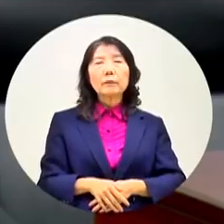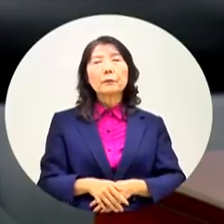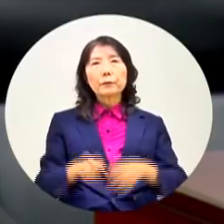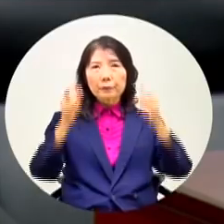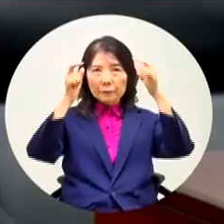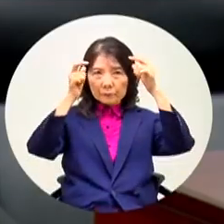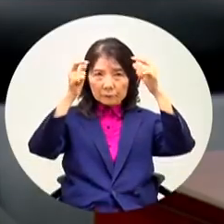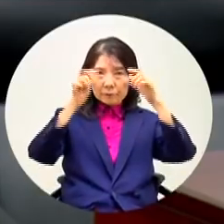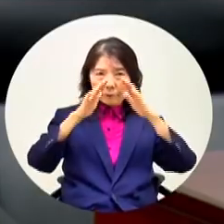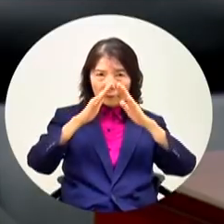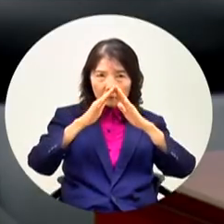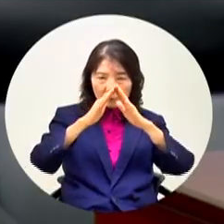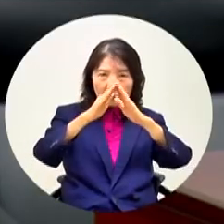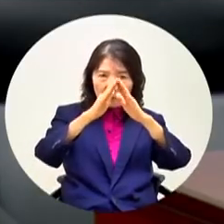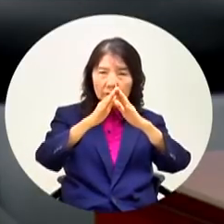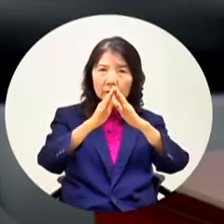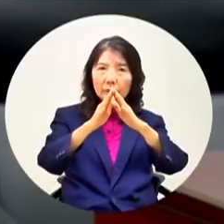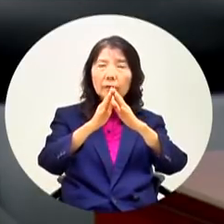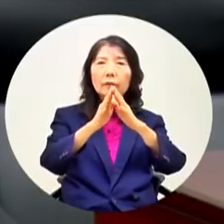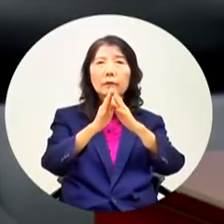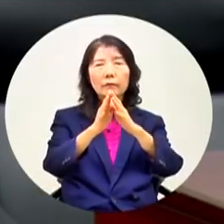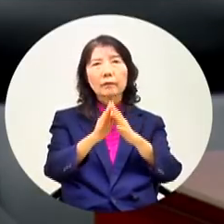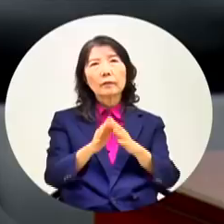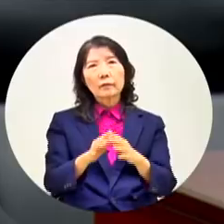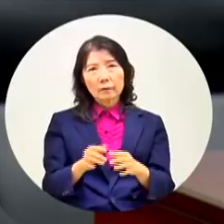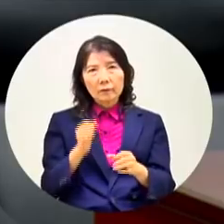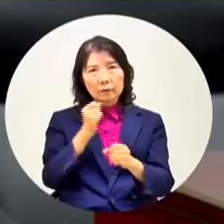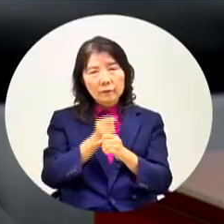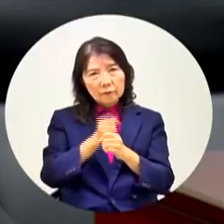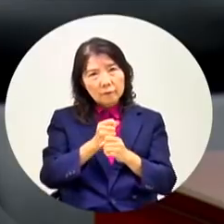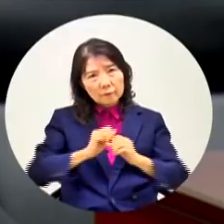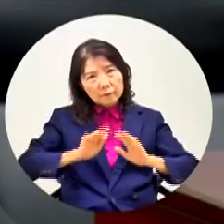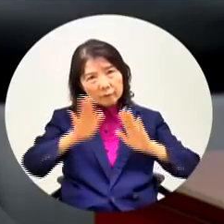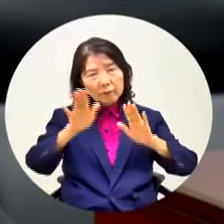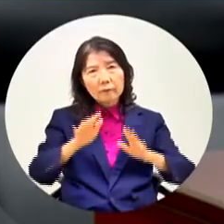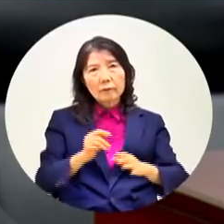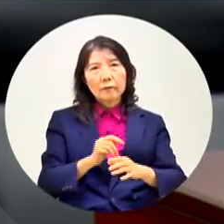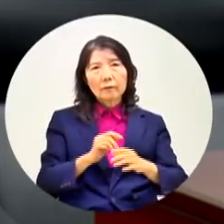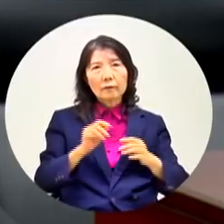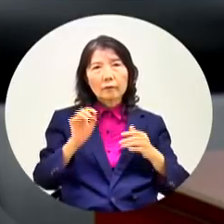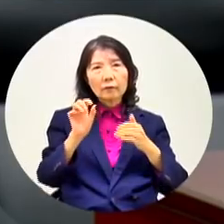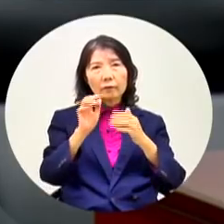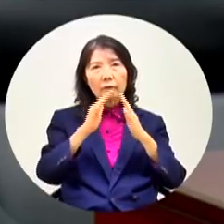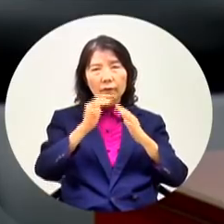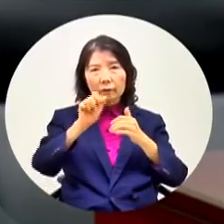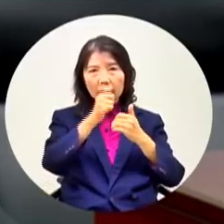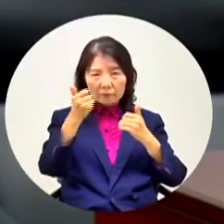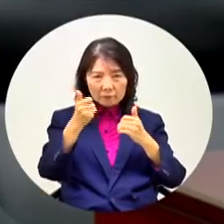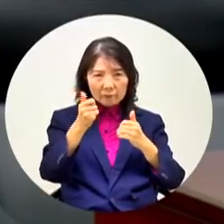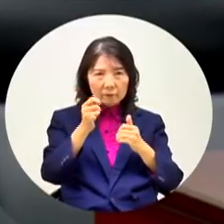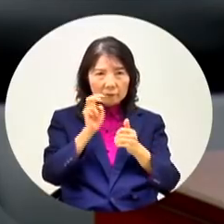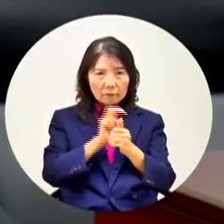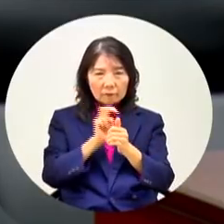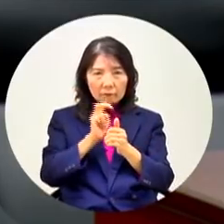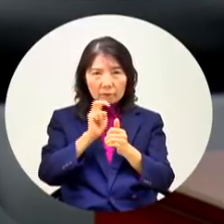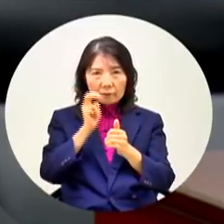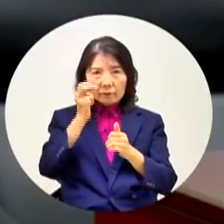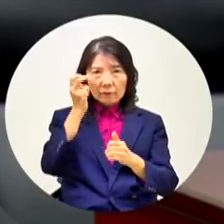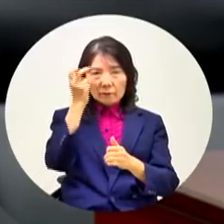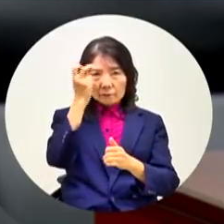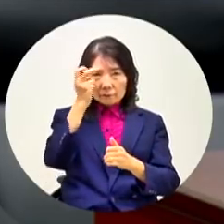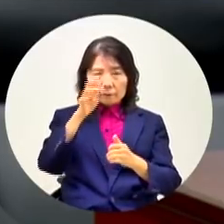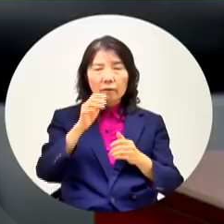包括咱的市、咱的议长，要哪来高雄市市议会锻炼监督的所在，监督的好，这是咱的责